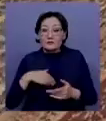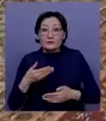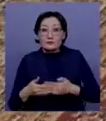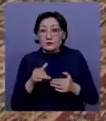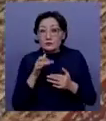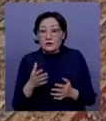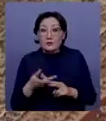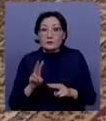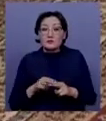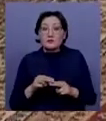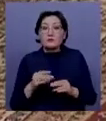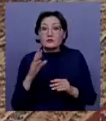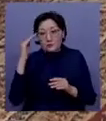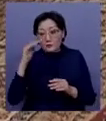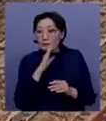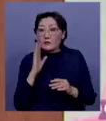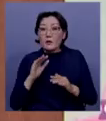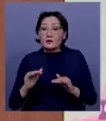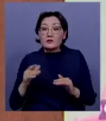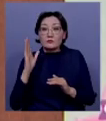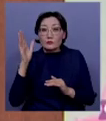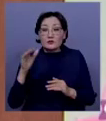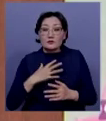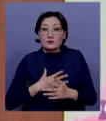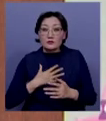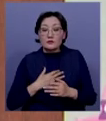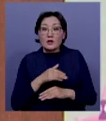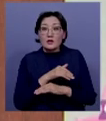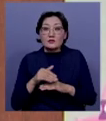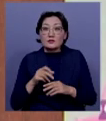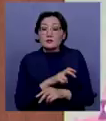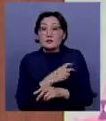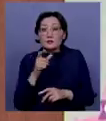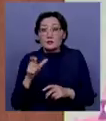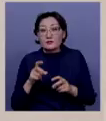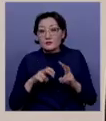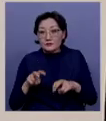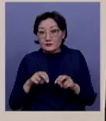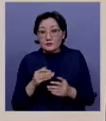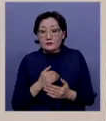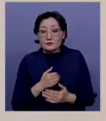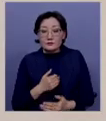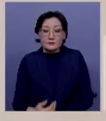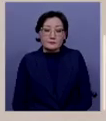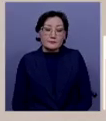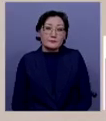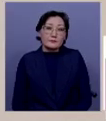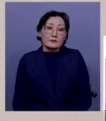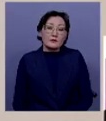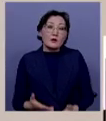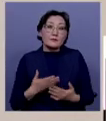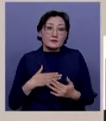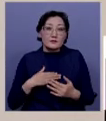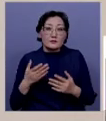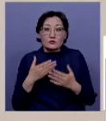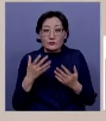алмайды. Сондықтан ата-ана баласының болашағын алаңдап, қол жетсе шетелдік дәрігерлерге көрсетсек деп отыр. Біз жақта да жоқ емес, жақсы врачтар бар,